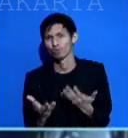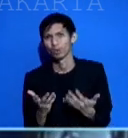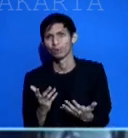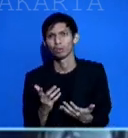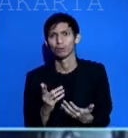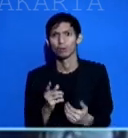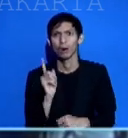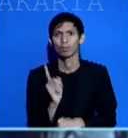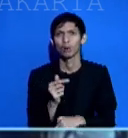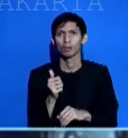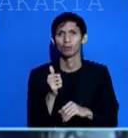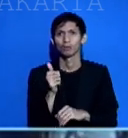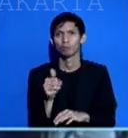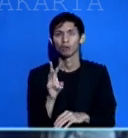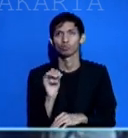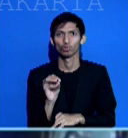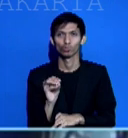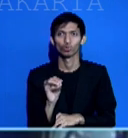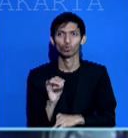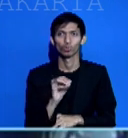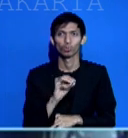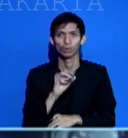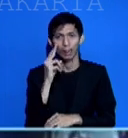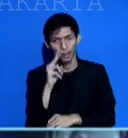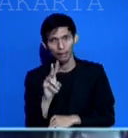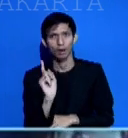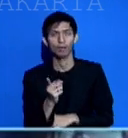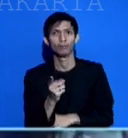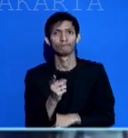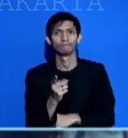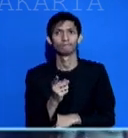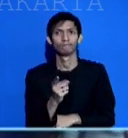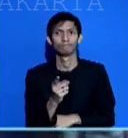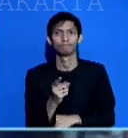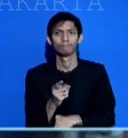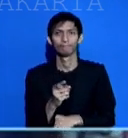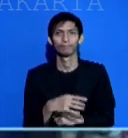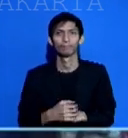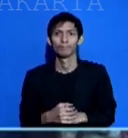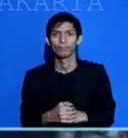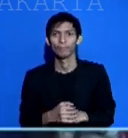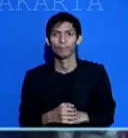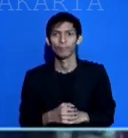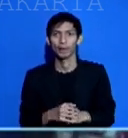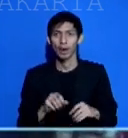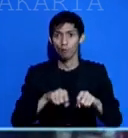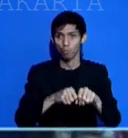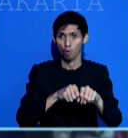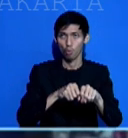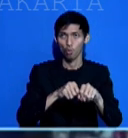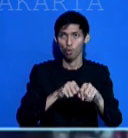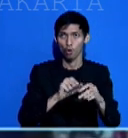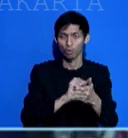6.32 Waktu Indonesia Barat. Jadi dilihat sudah hilang gembok di depan pintu